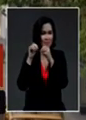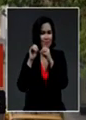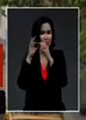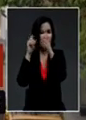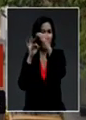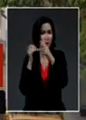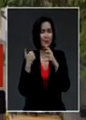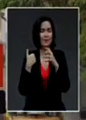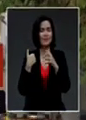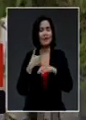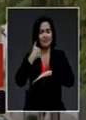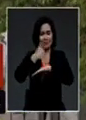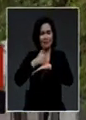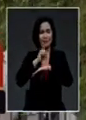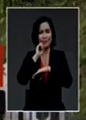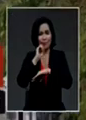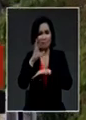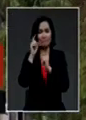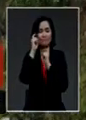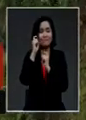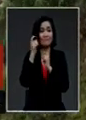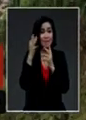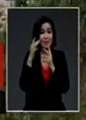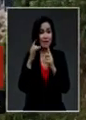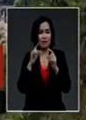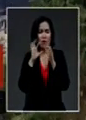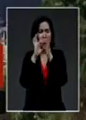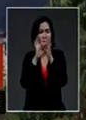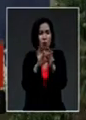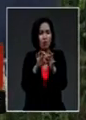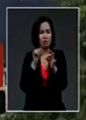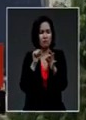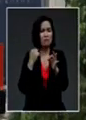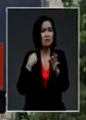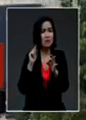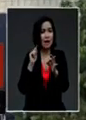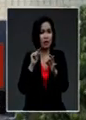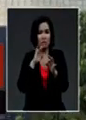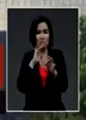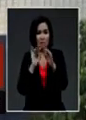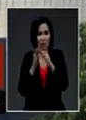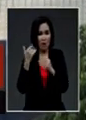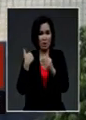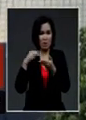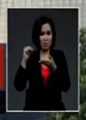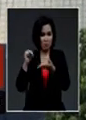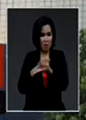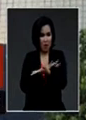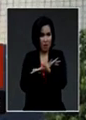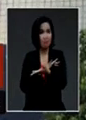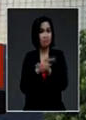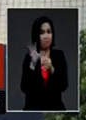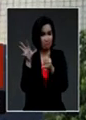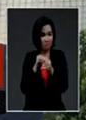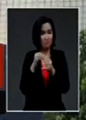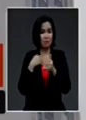ตรงนี้เนี่ยไม่มีผลแต่ที่น่ากังวลแล้วก็น่าเป็นห่วงก็คือเรื่องของสารก่อมะเร็งนะฮะก็แนะนำว่าถ้าจะเ